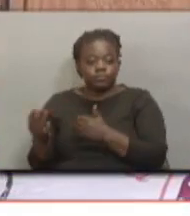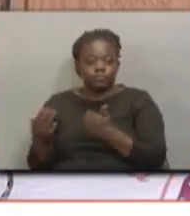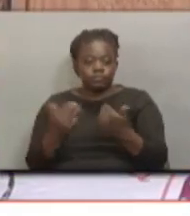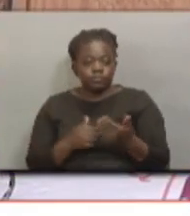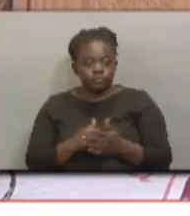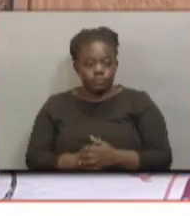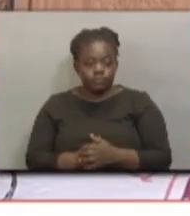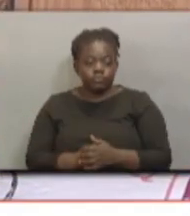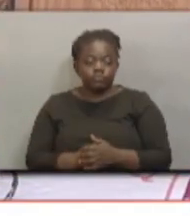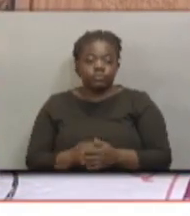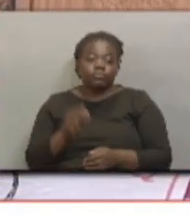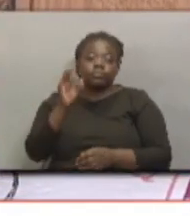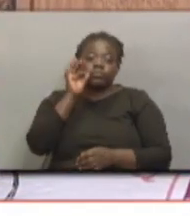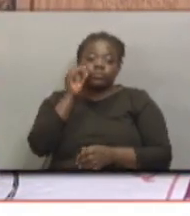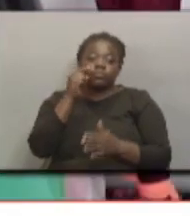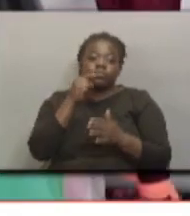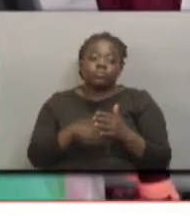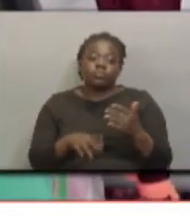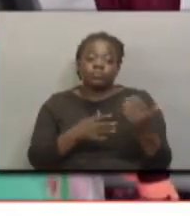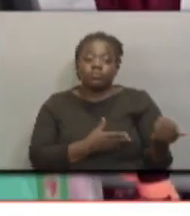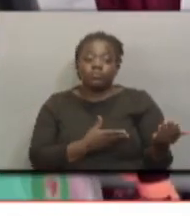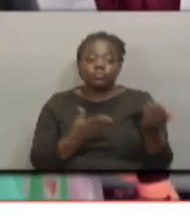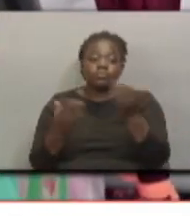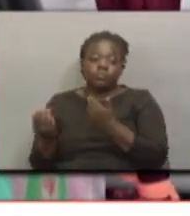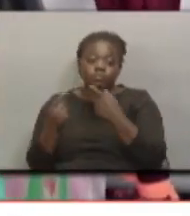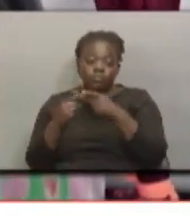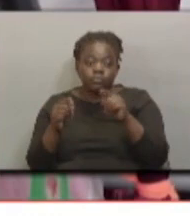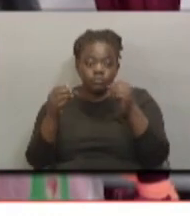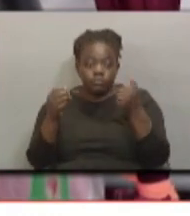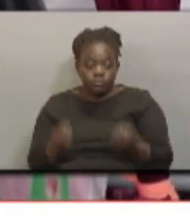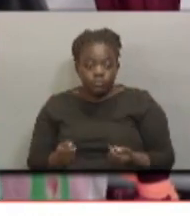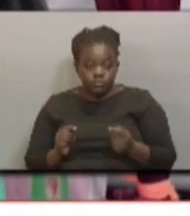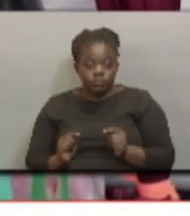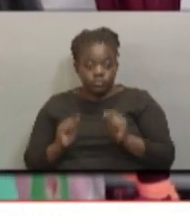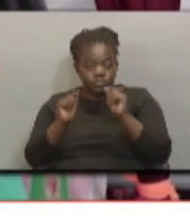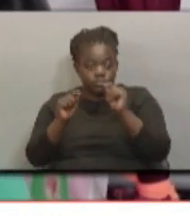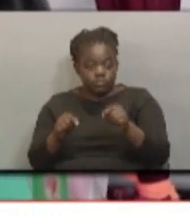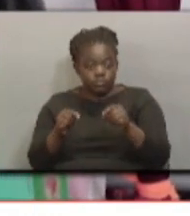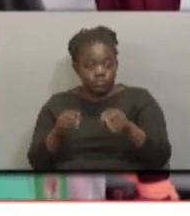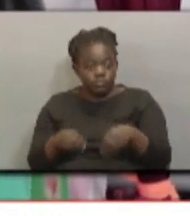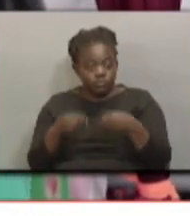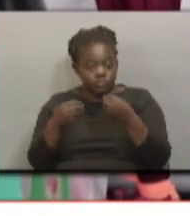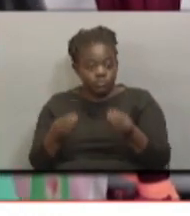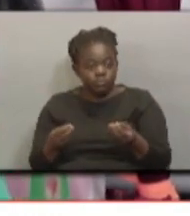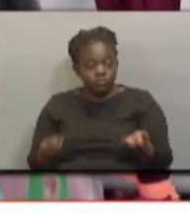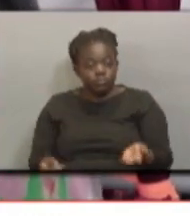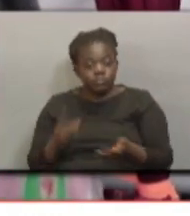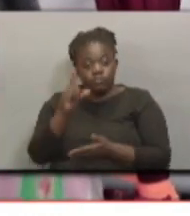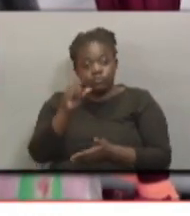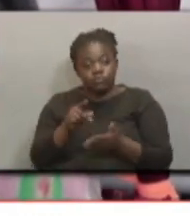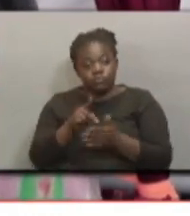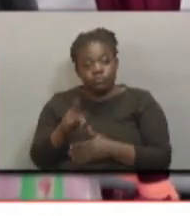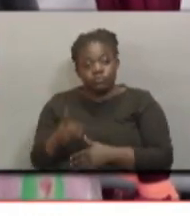Tuyina rejisi etabagambe twali tutwala Bweru naye kakati muje wano tukawawe ku bbeeyi ensaamusaamu